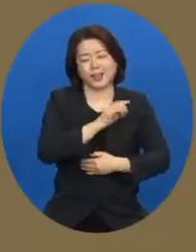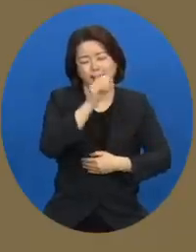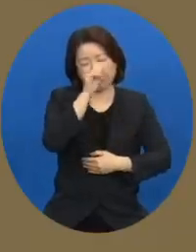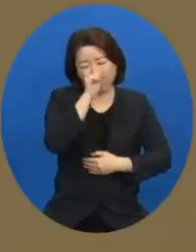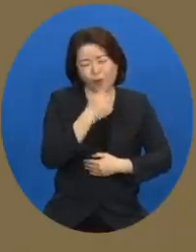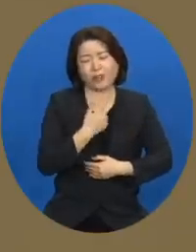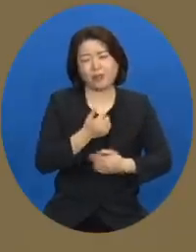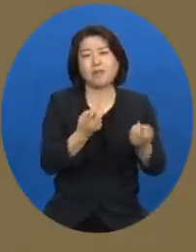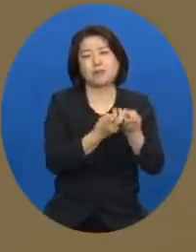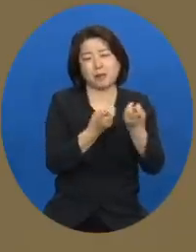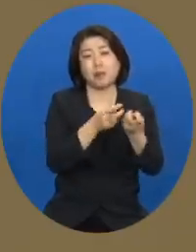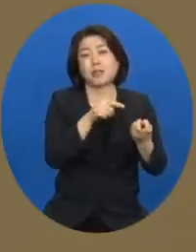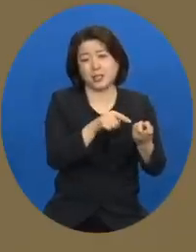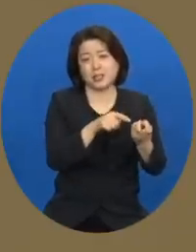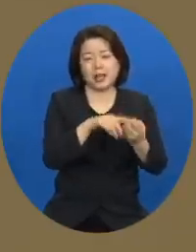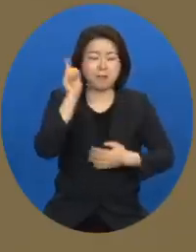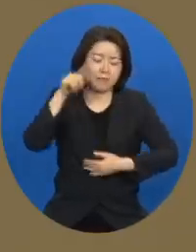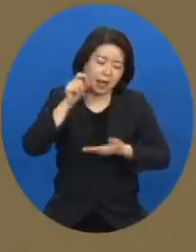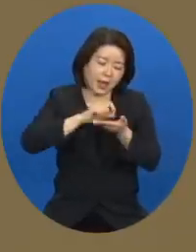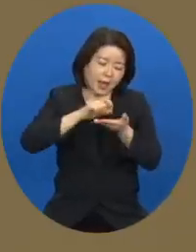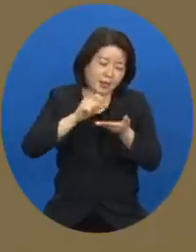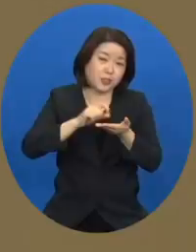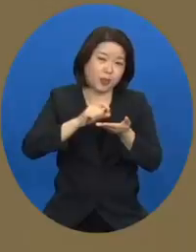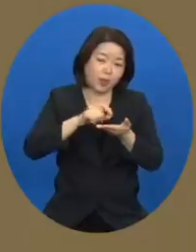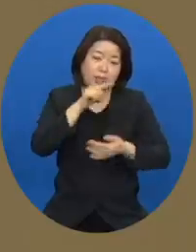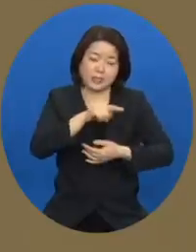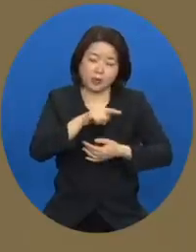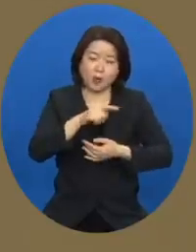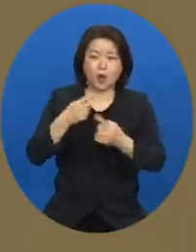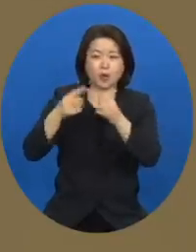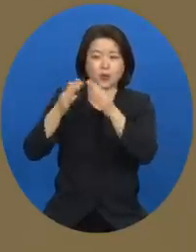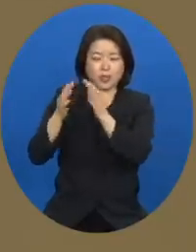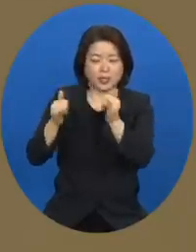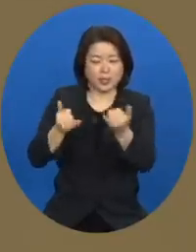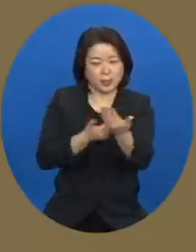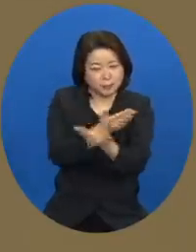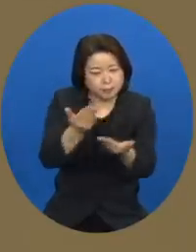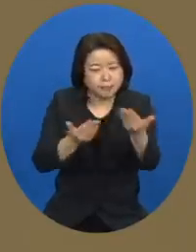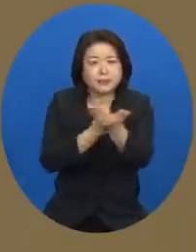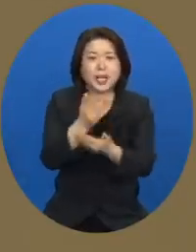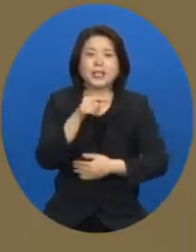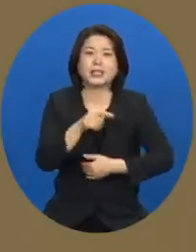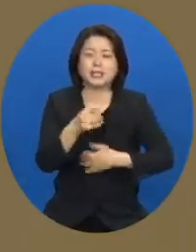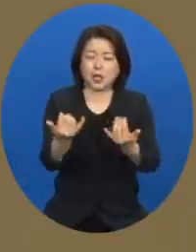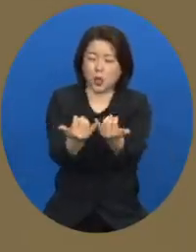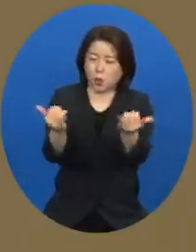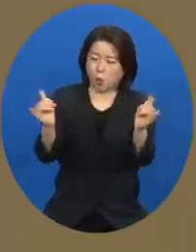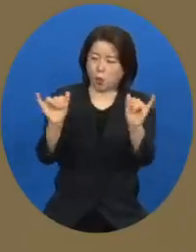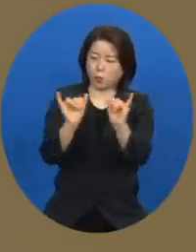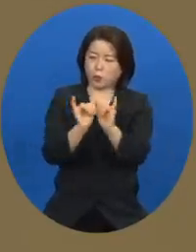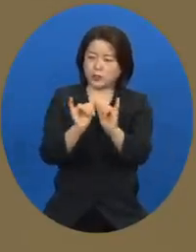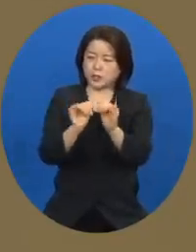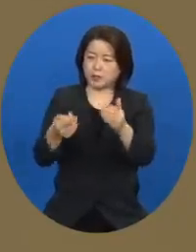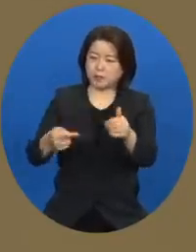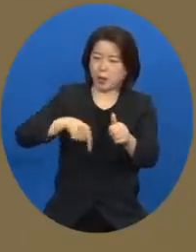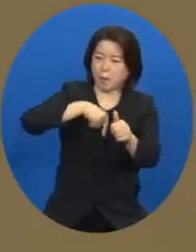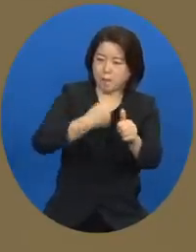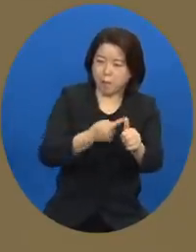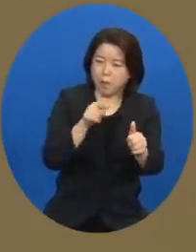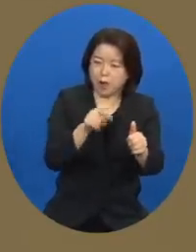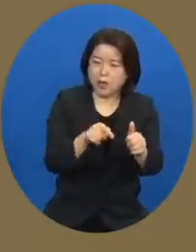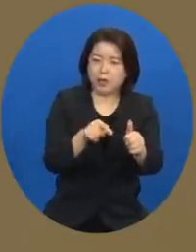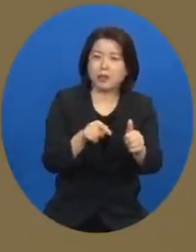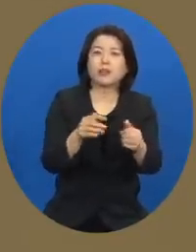방법이 매일 일기를 쓰고 그것을 교우들과 함께 서로 나누는 공동체를 갖는 것이기